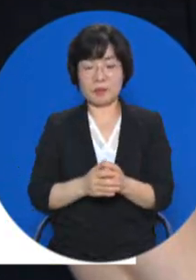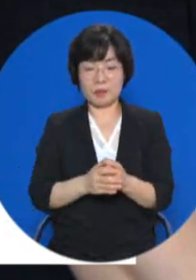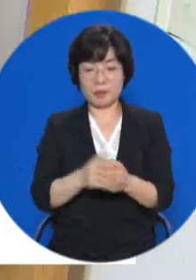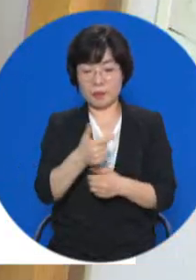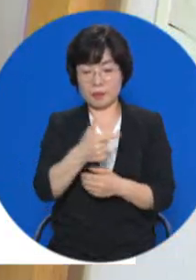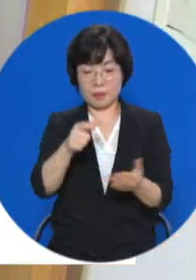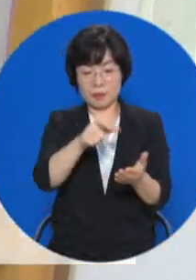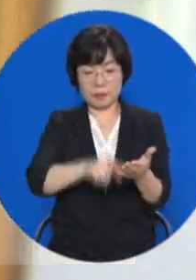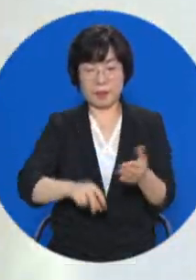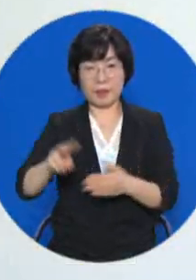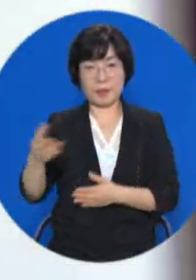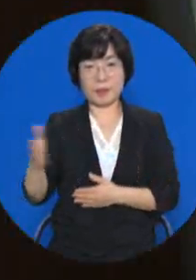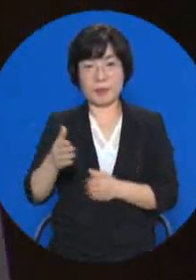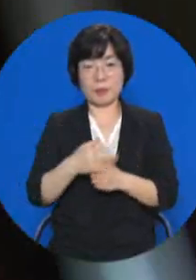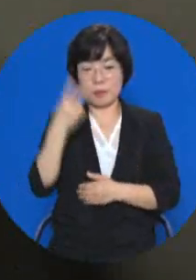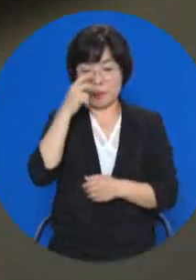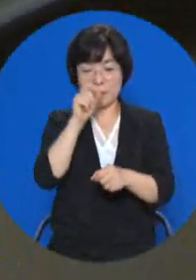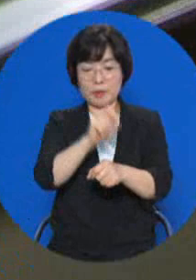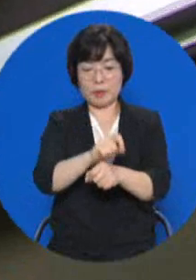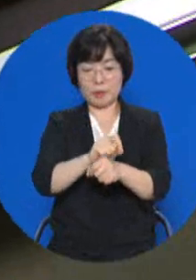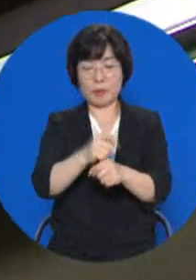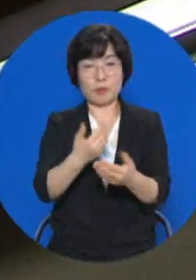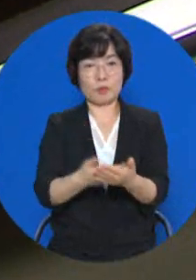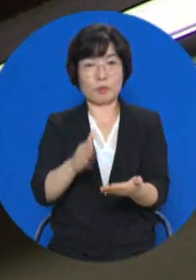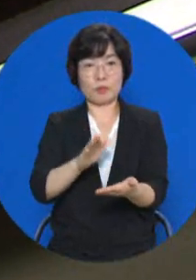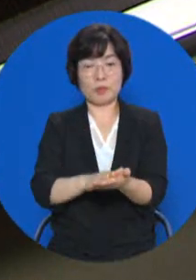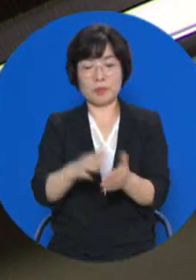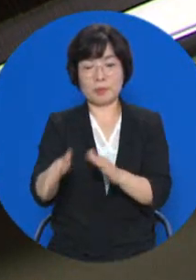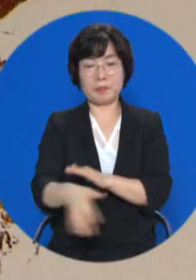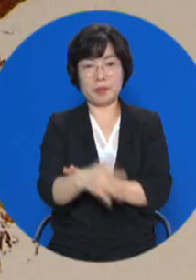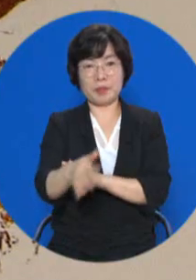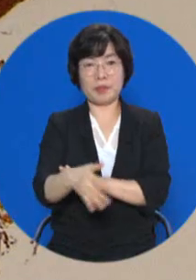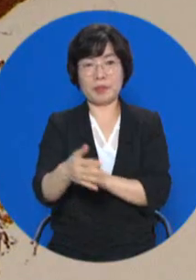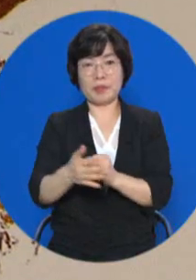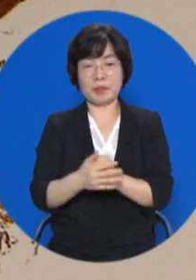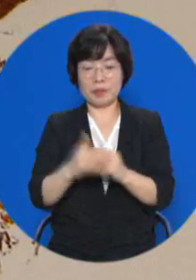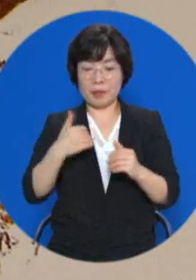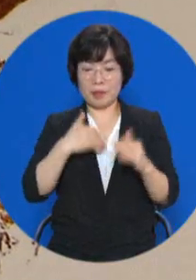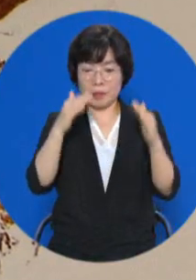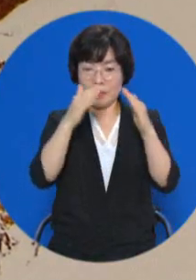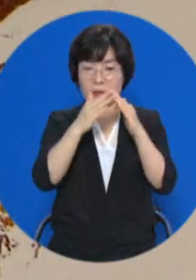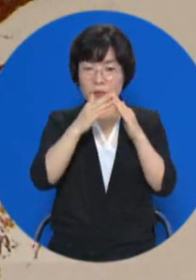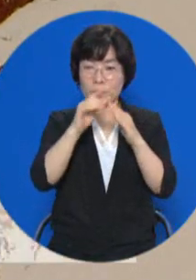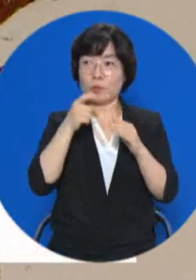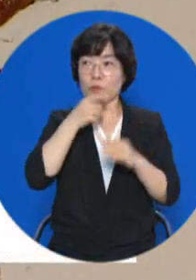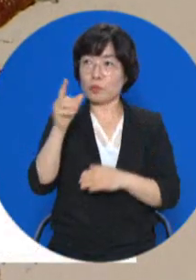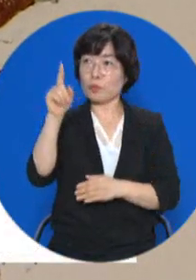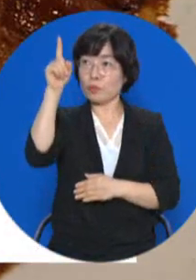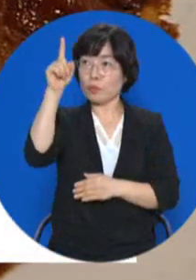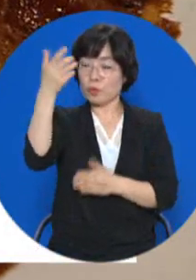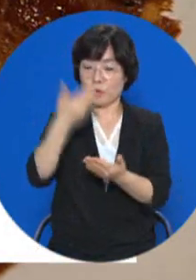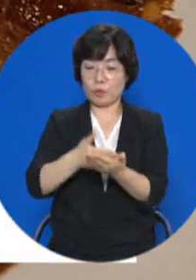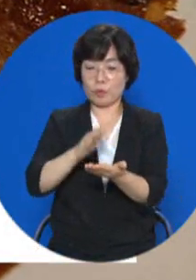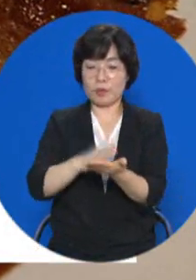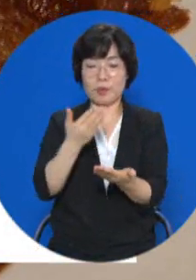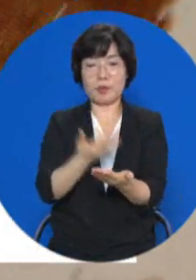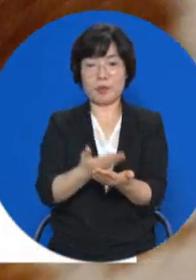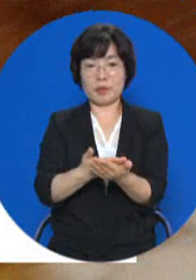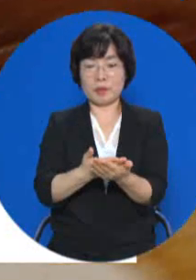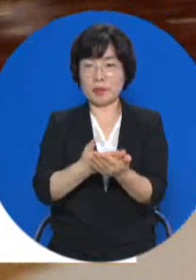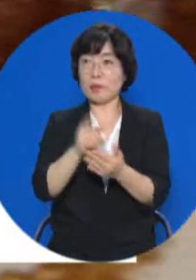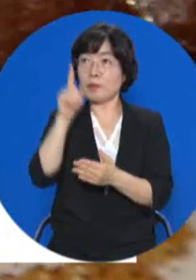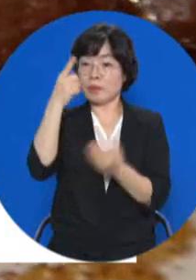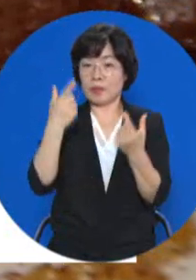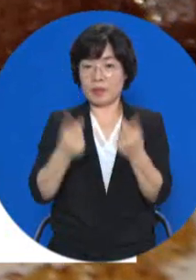않았고요. 아파트 관리사무소의 보수도 엉성합니다. 한 집이 스프링클러 교체를 요청했더니 이처럼